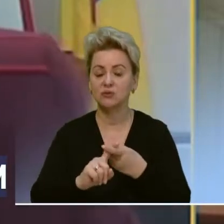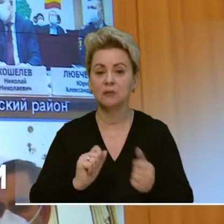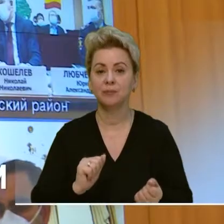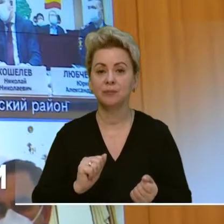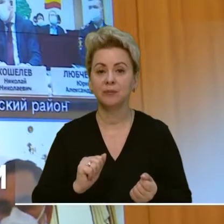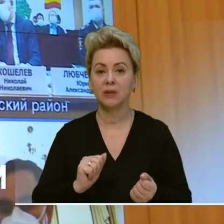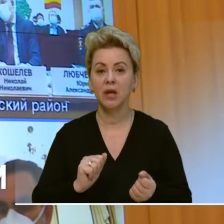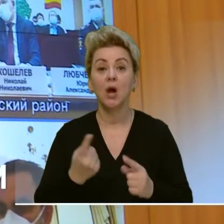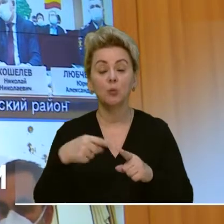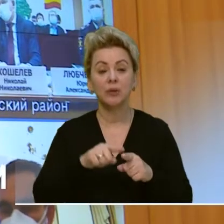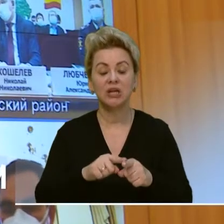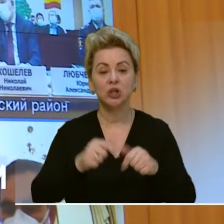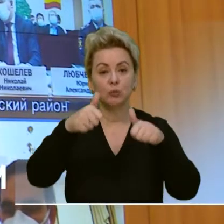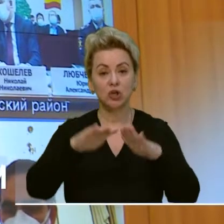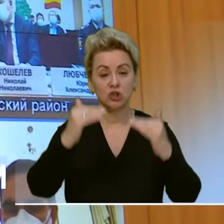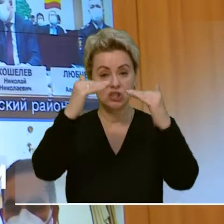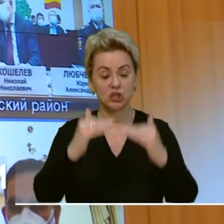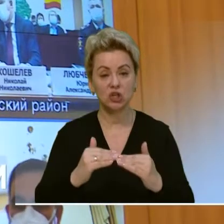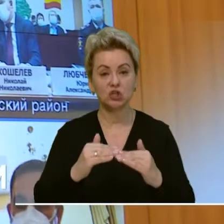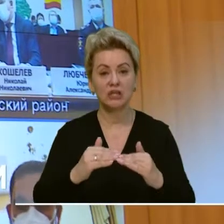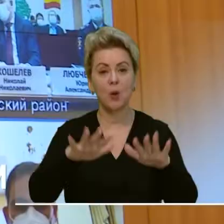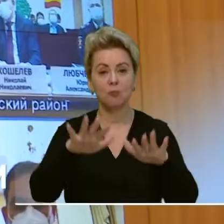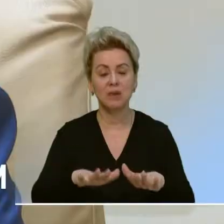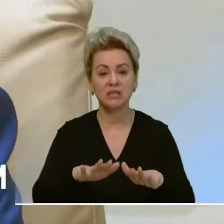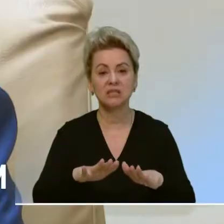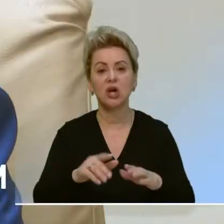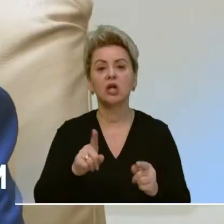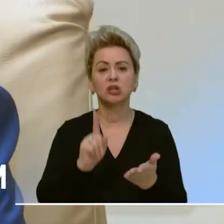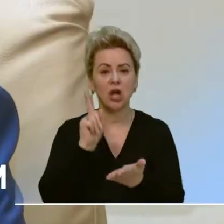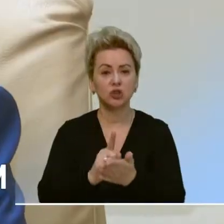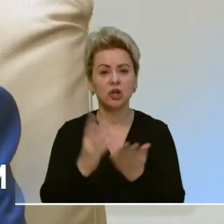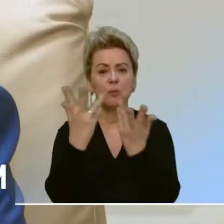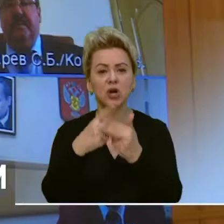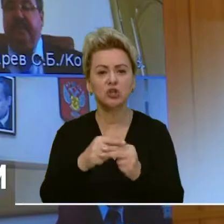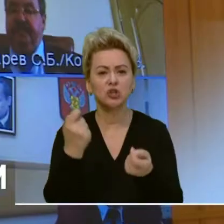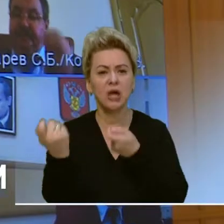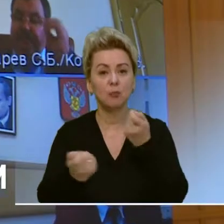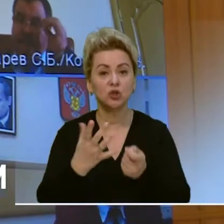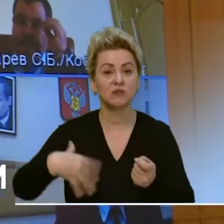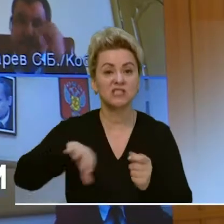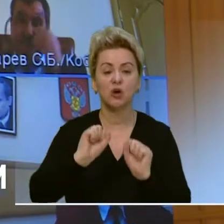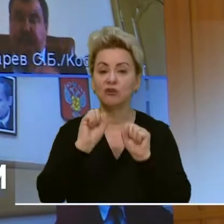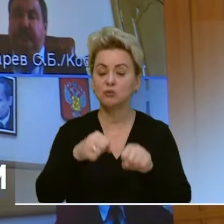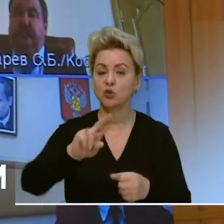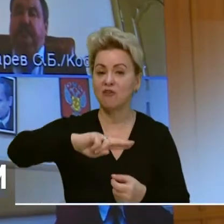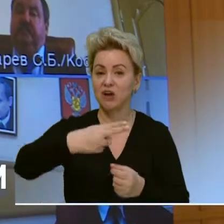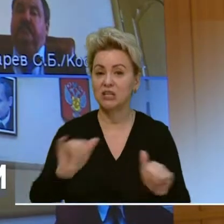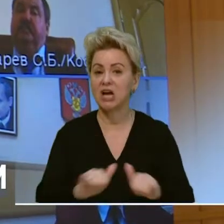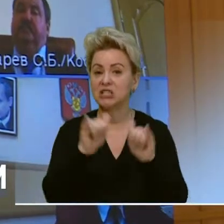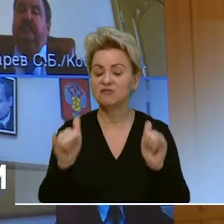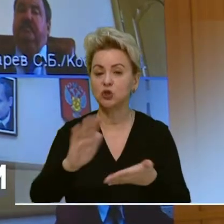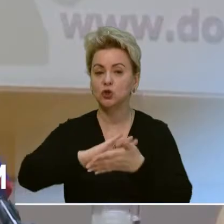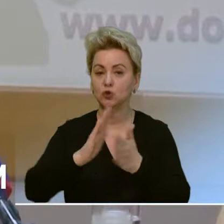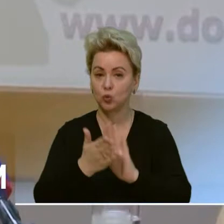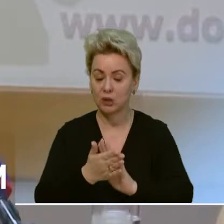инфекцией. При этом решения по снижению коечного фонда должны быть просчитаны до мелочей с учетом всех возможных вариантов развития